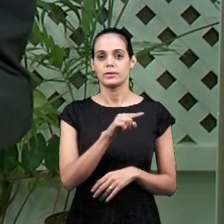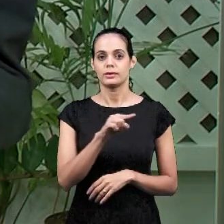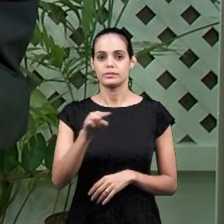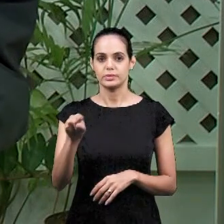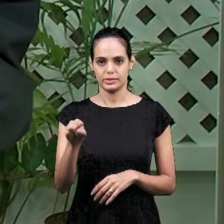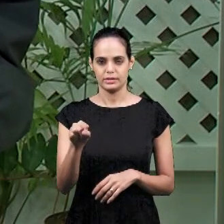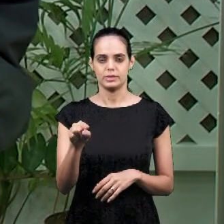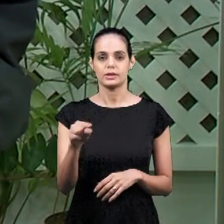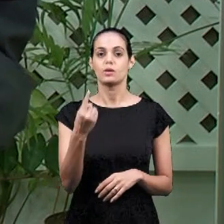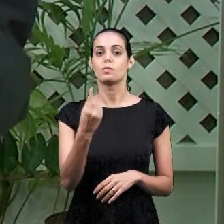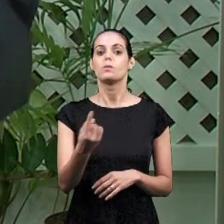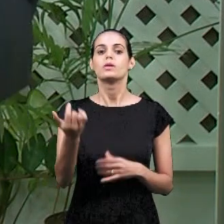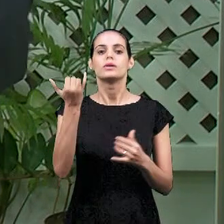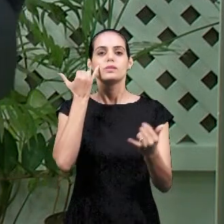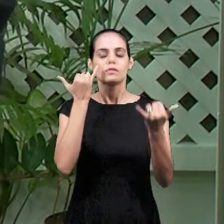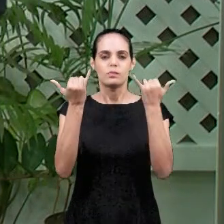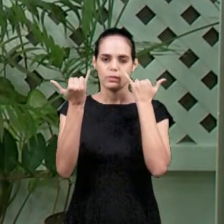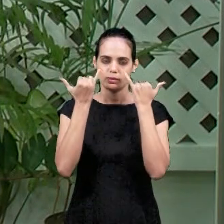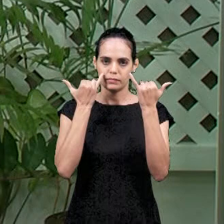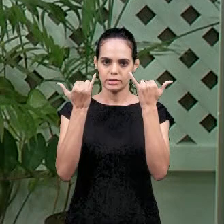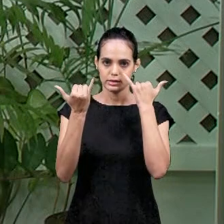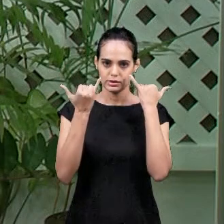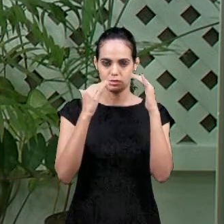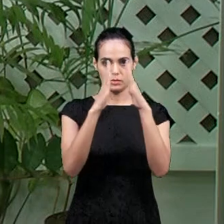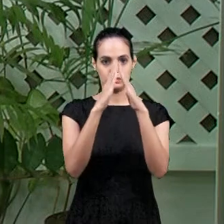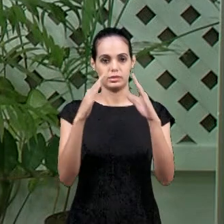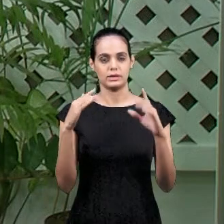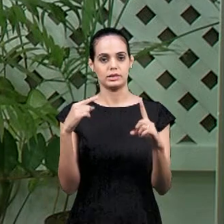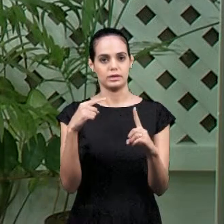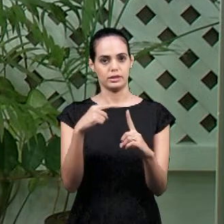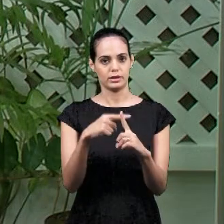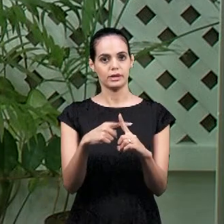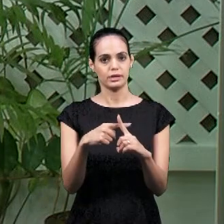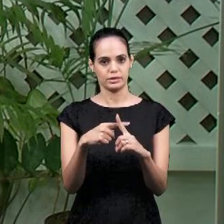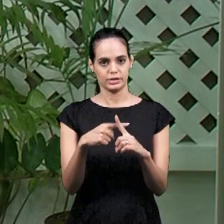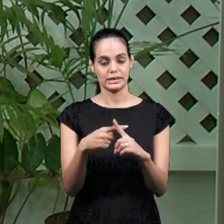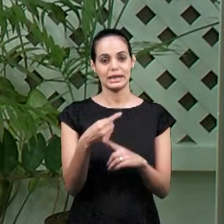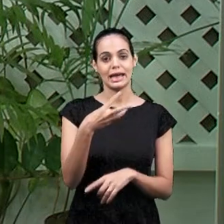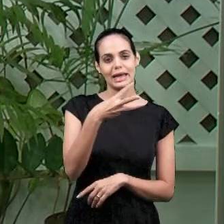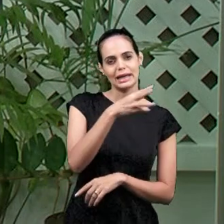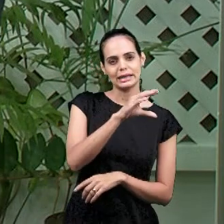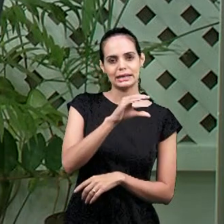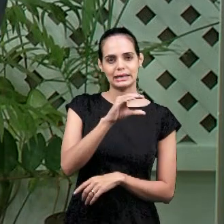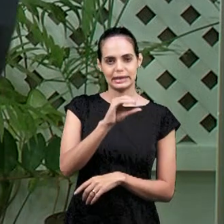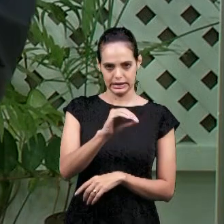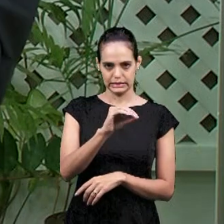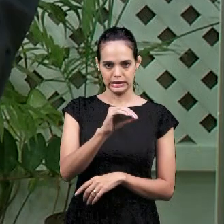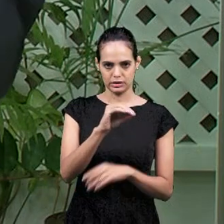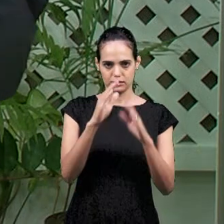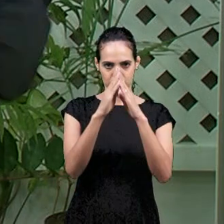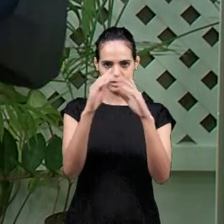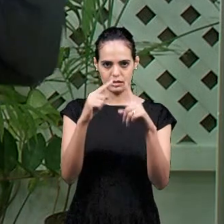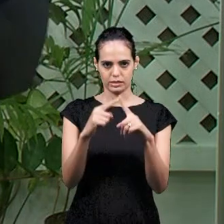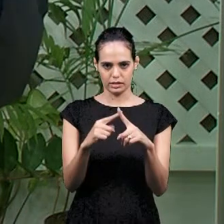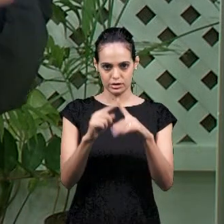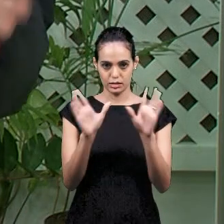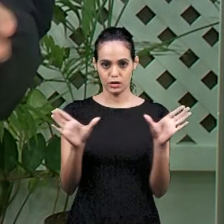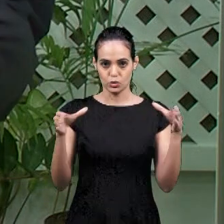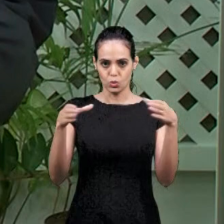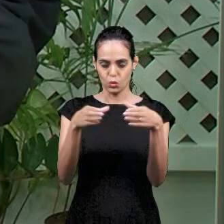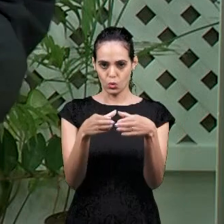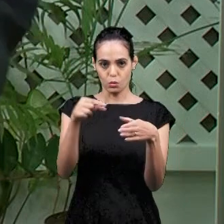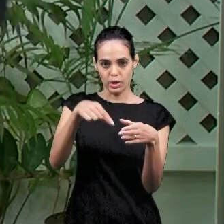ici une information à propos des églises, des 30